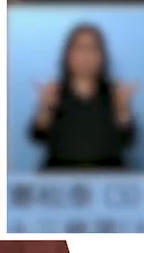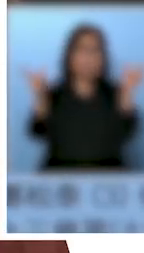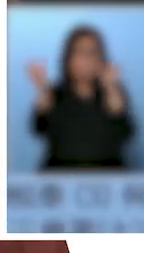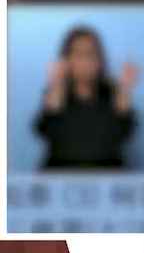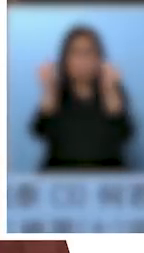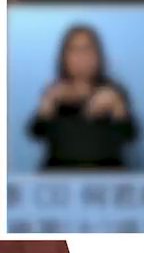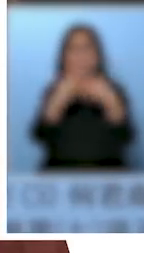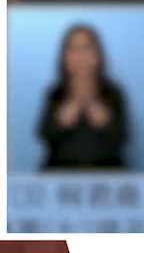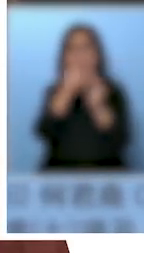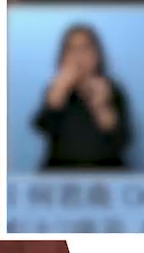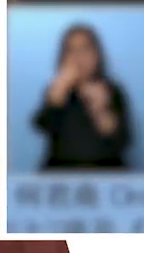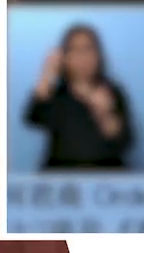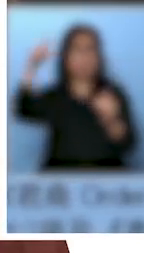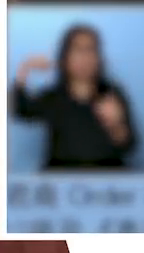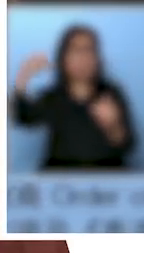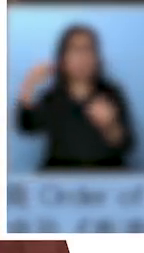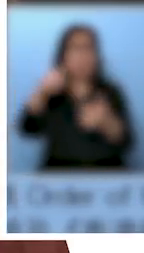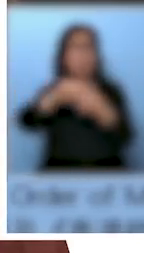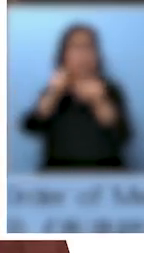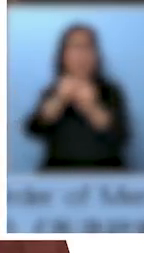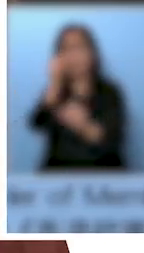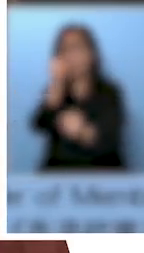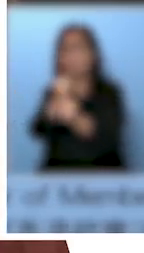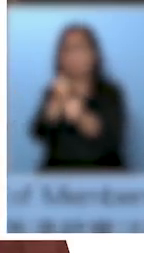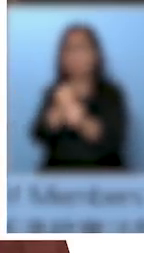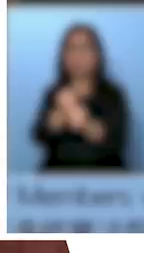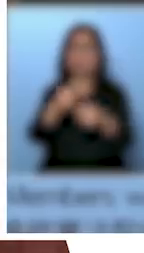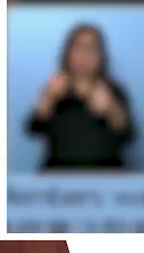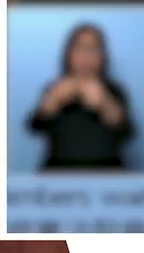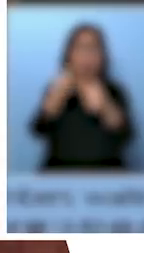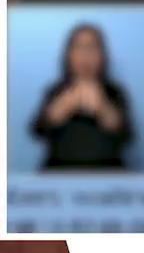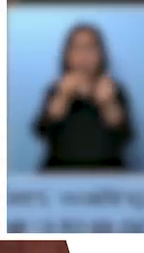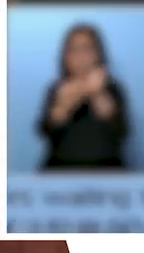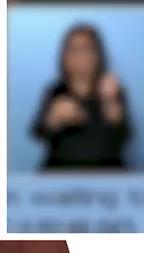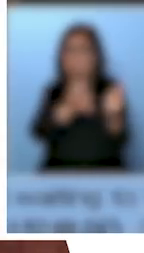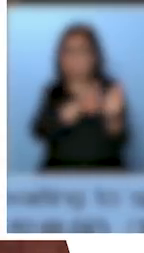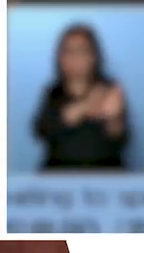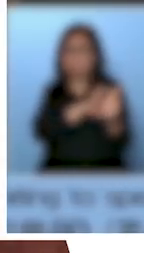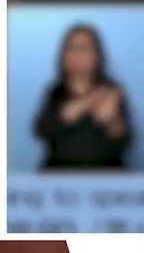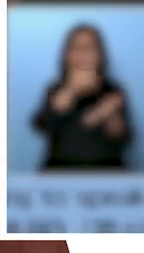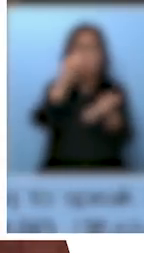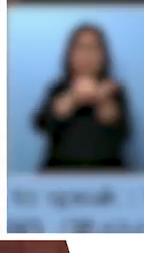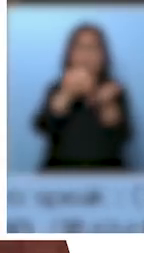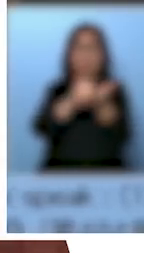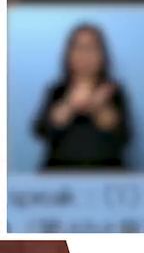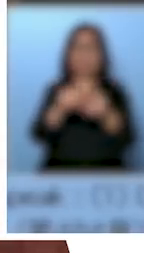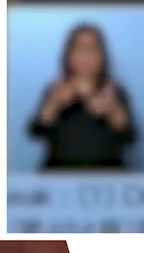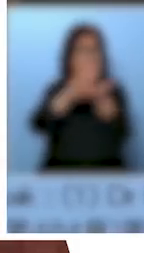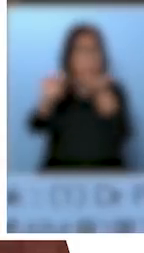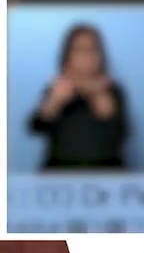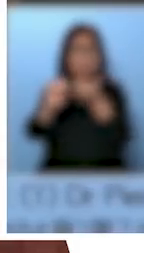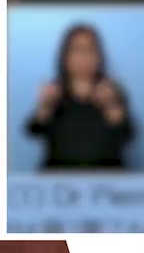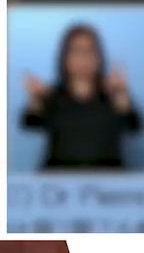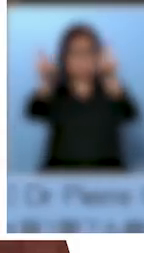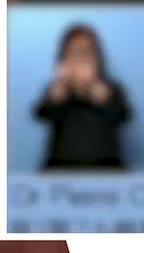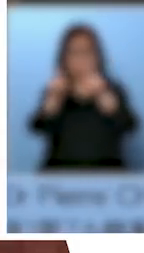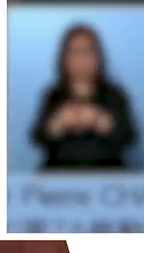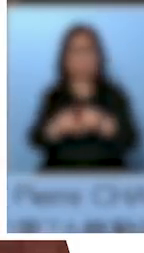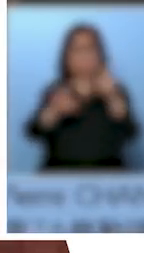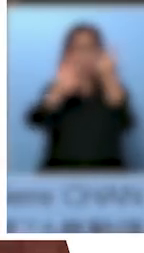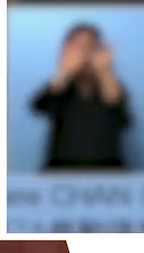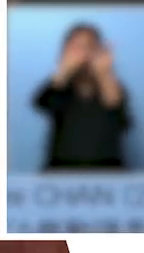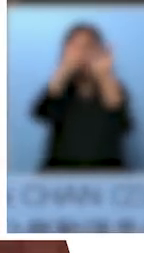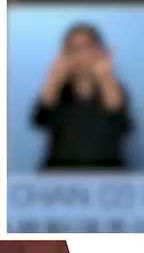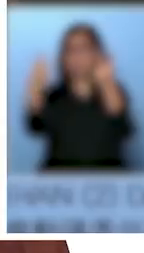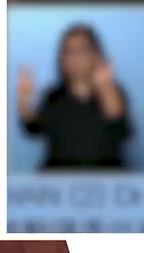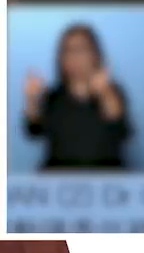考英國同美國嘅做法，去做一個量刑委員會，咁咪讓到嗰個量刑可以更加清晰咯。2010年嘅時